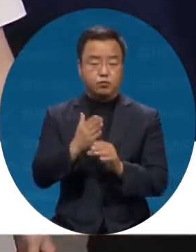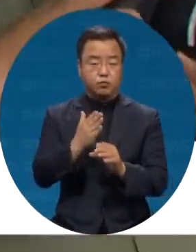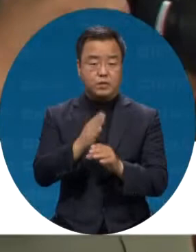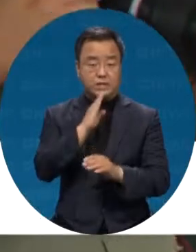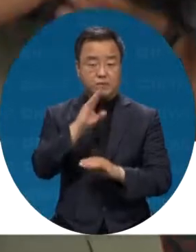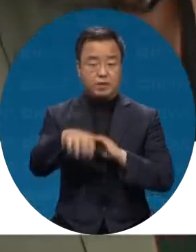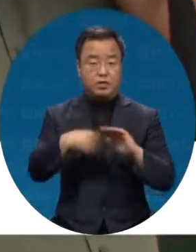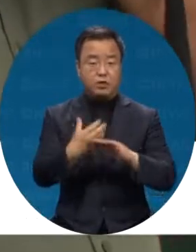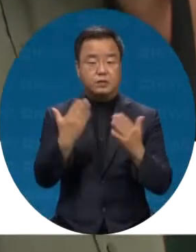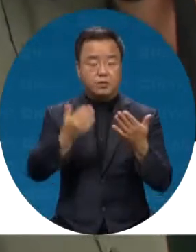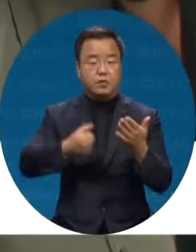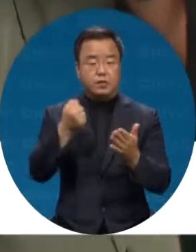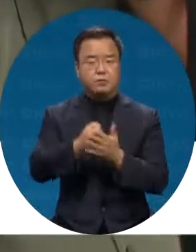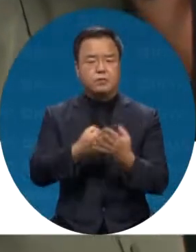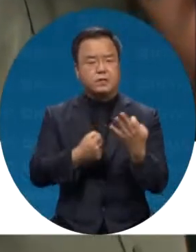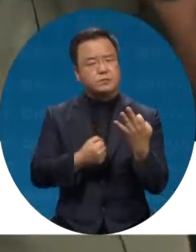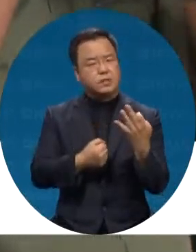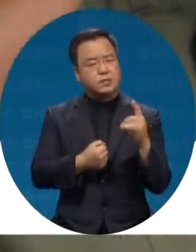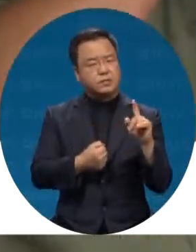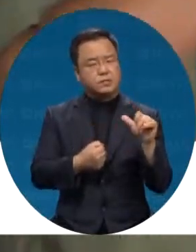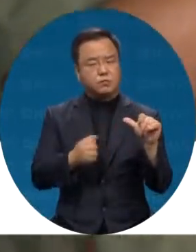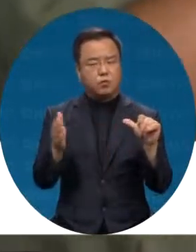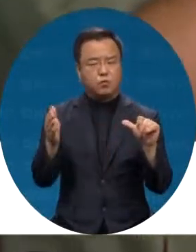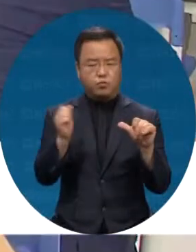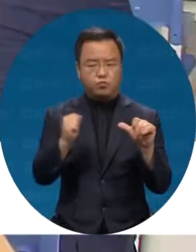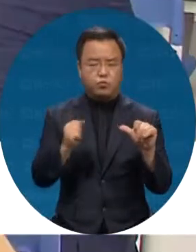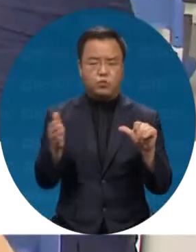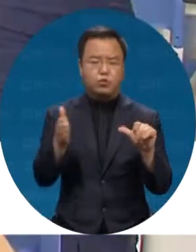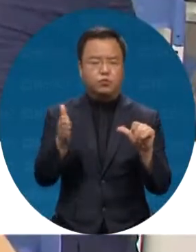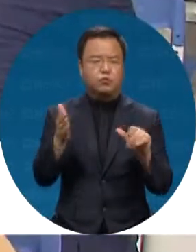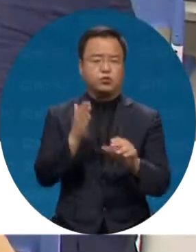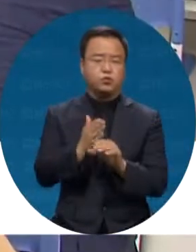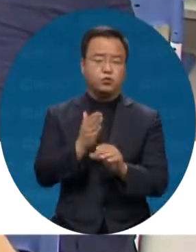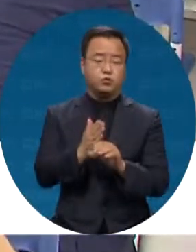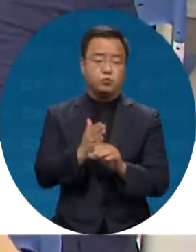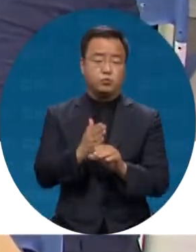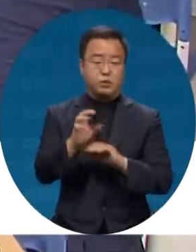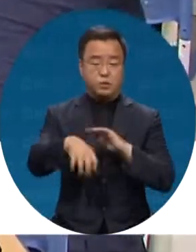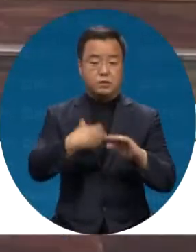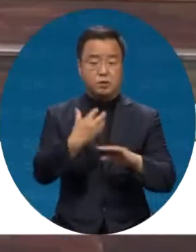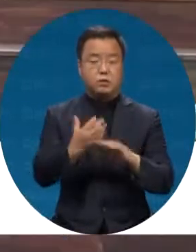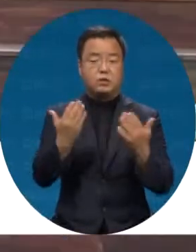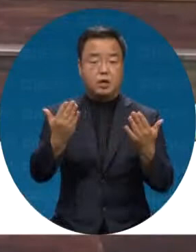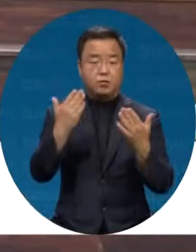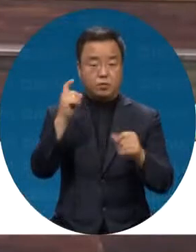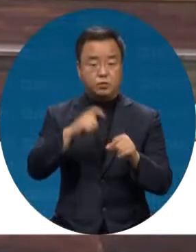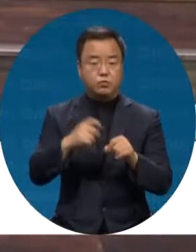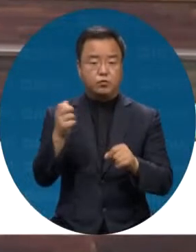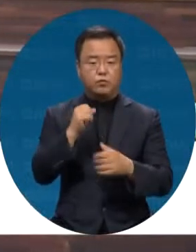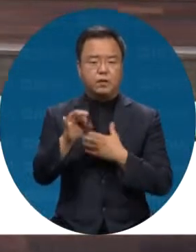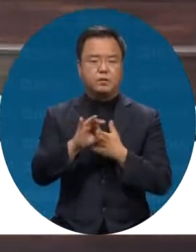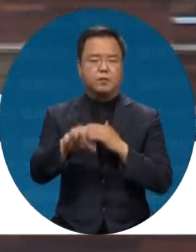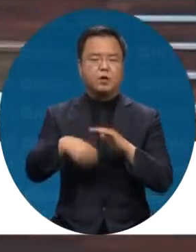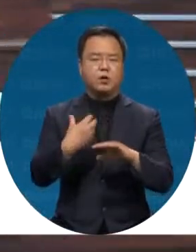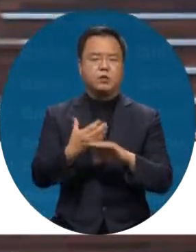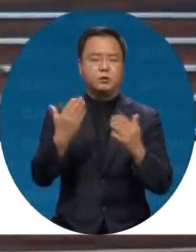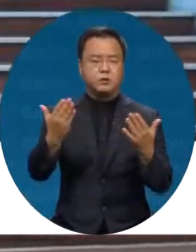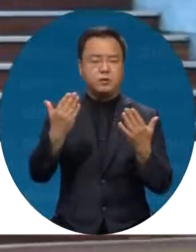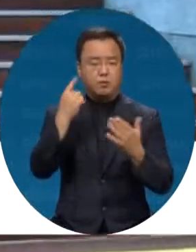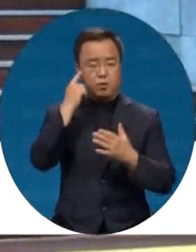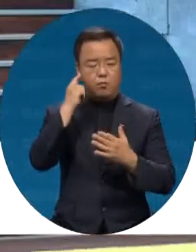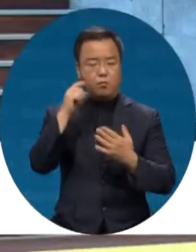안되요 혁신학교 일드 의도가 있으면 혁신학교를 많이 꼽았고 잇죠 그럼 혁신학교는 동의를 구하지 않고